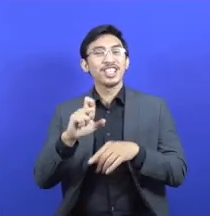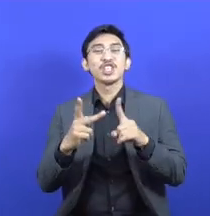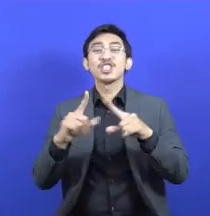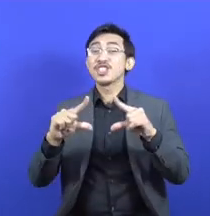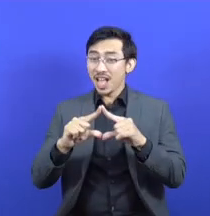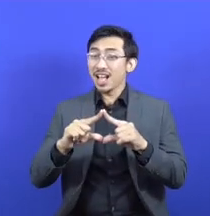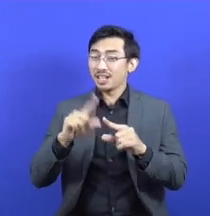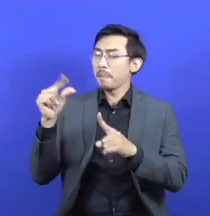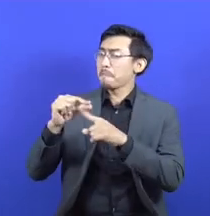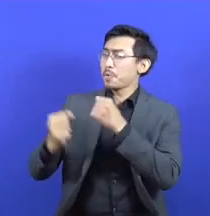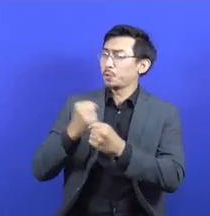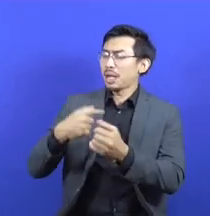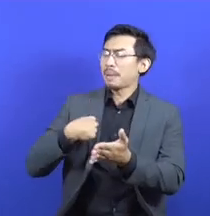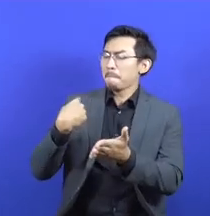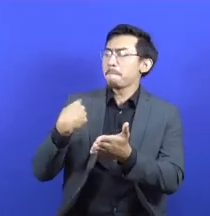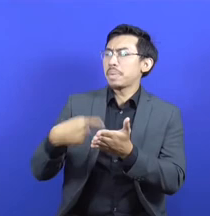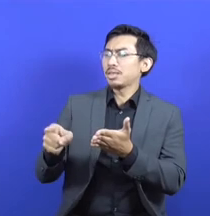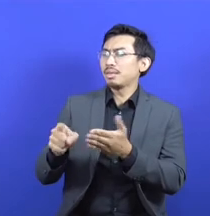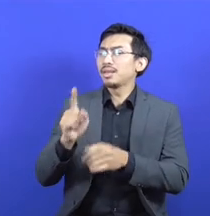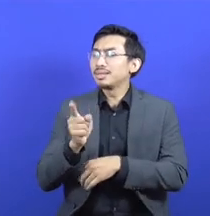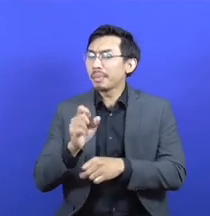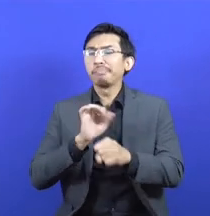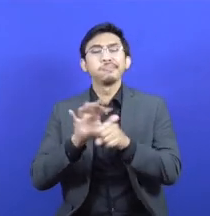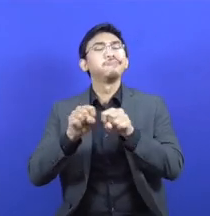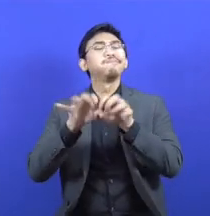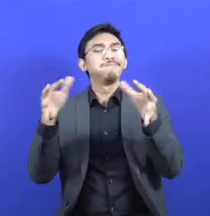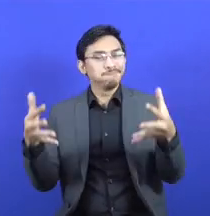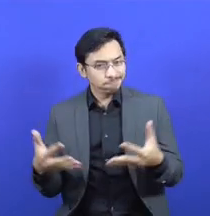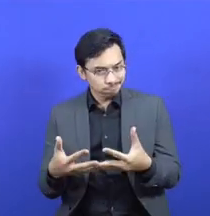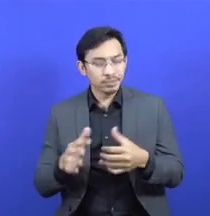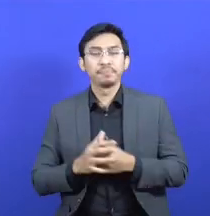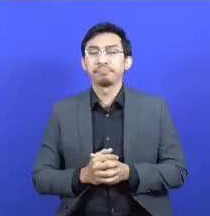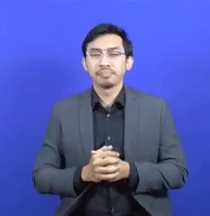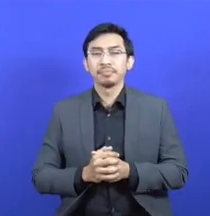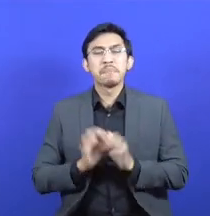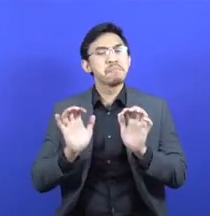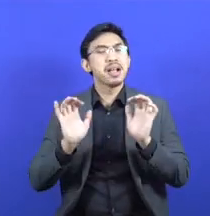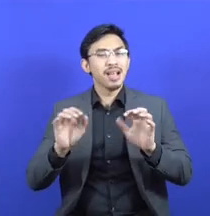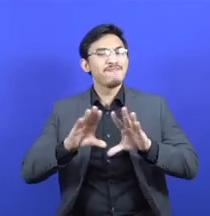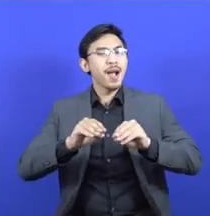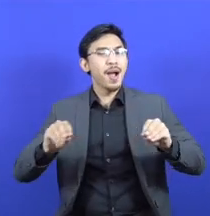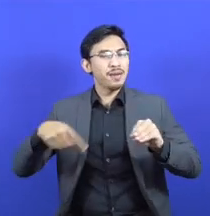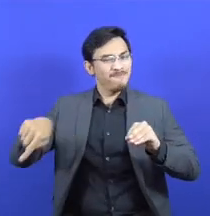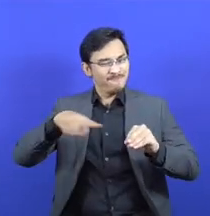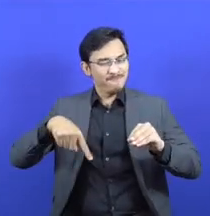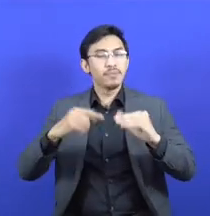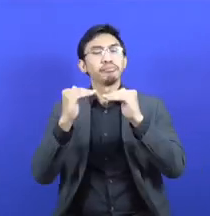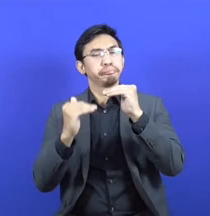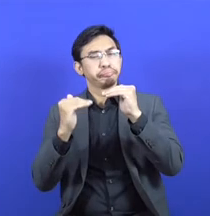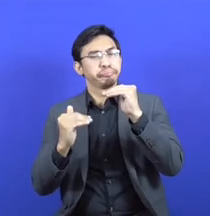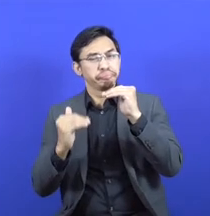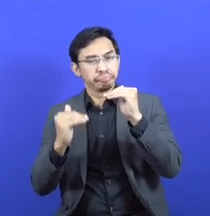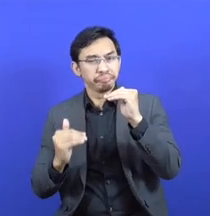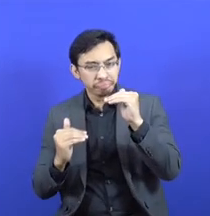Ica. Saya di PHK oleh perusahaan tempat saya bekerja karena pandemi COVID-19 dan banyak karyawan yang